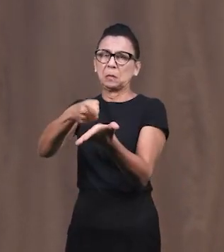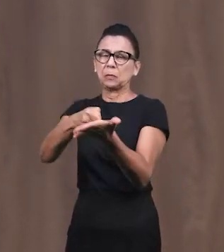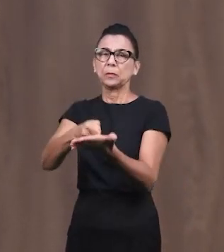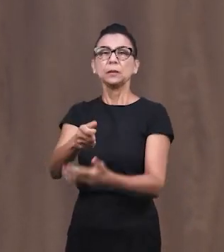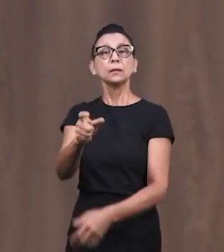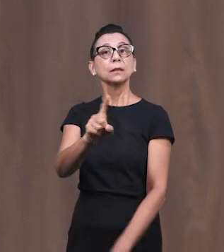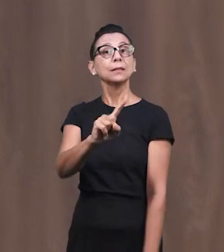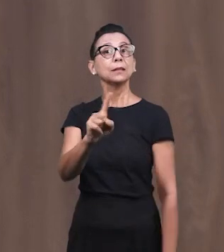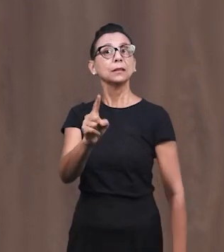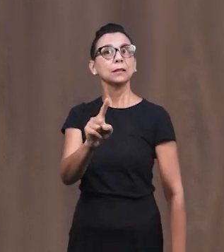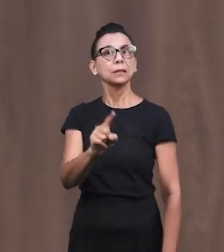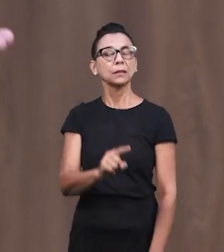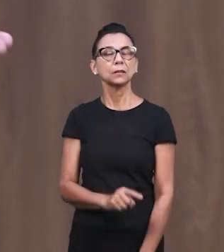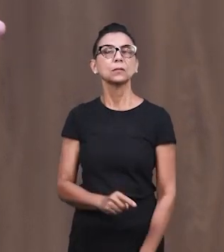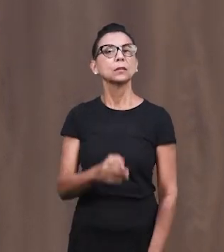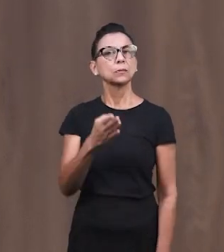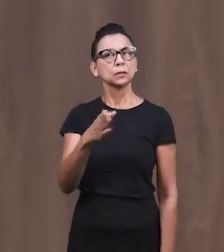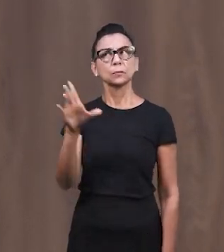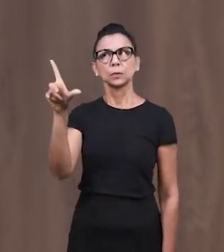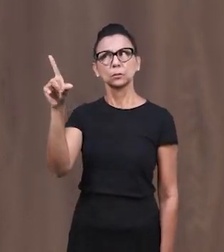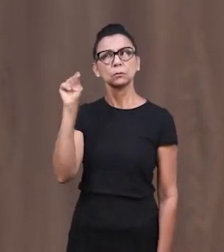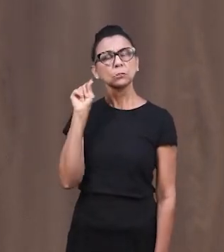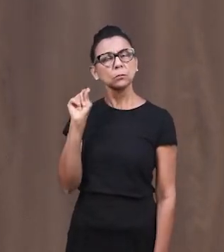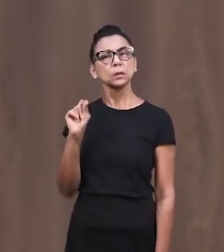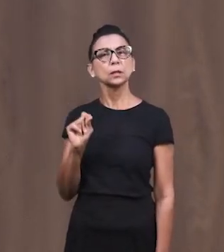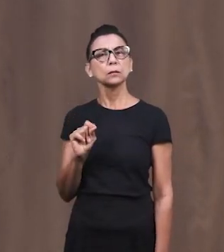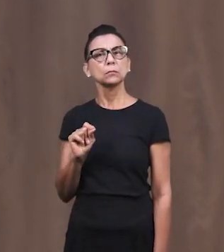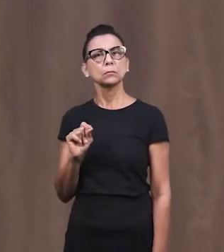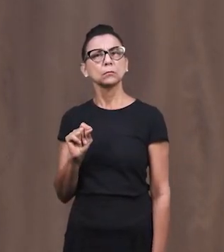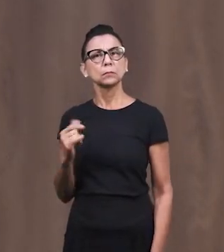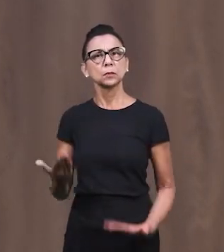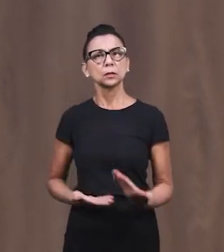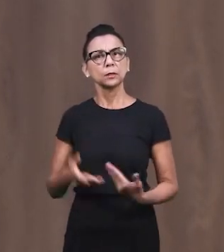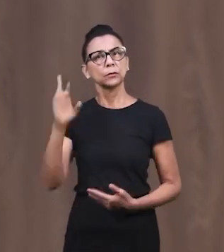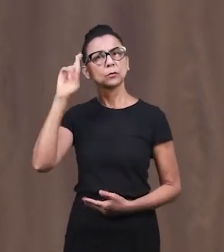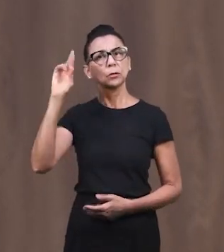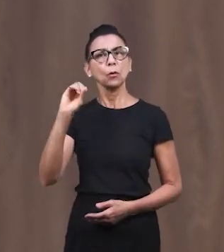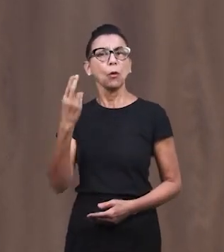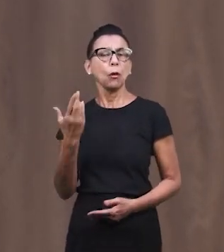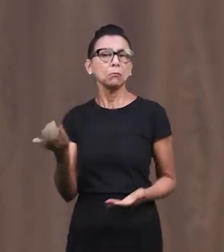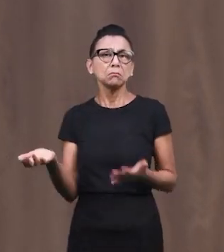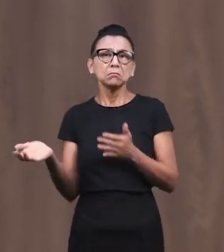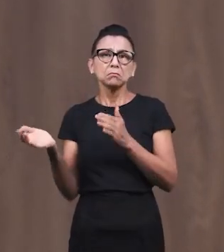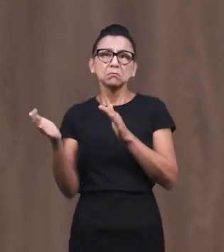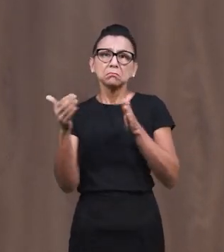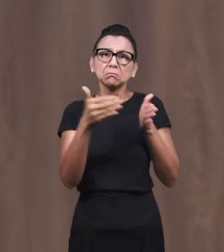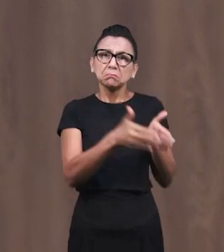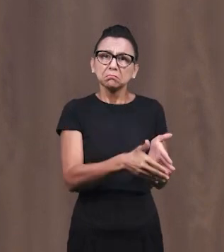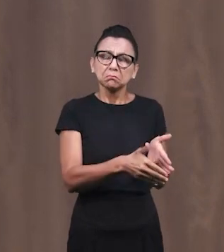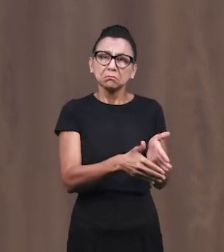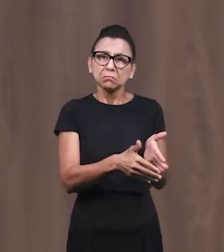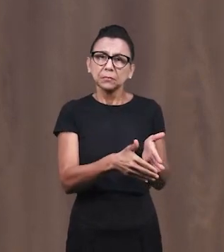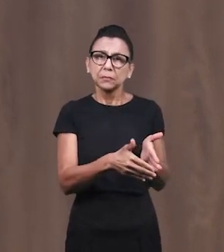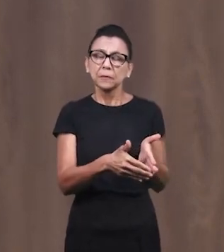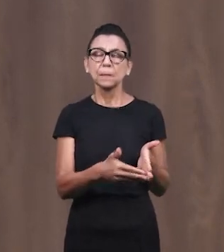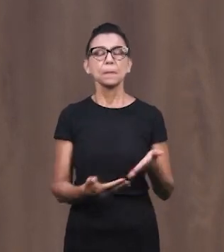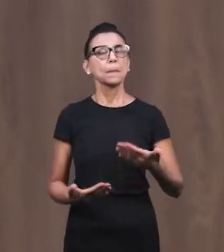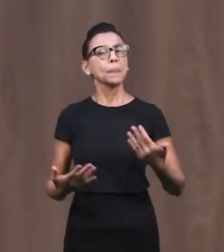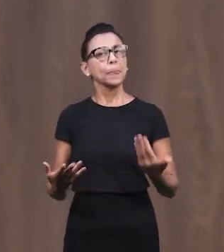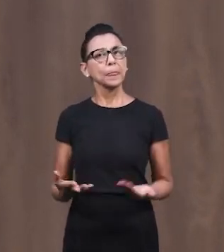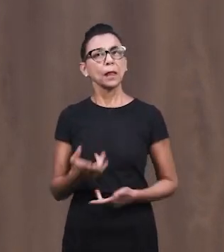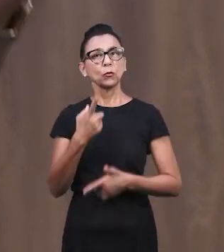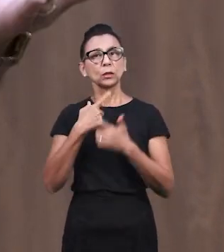Le Seigneur fait cela avec vous aussi. Vous avez le choix de servir le Seigneur ou non. Le Seigneur, il veut que